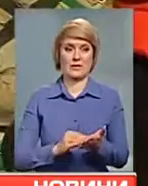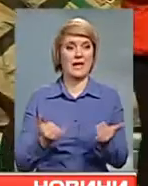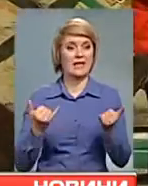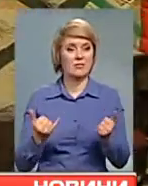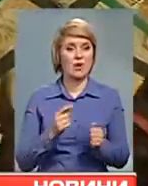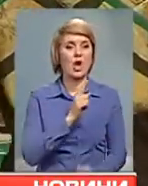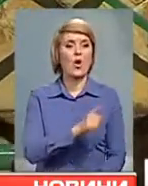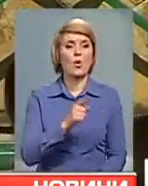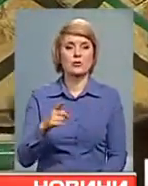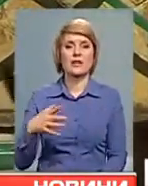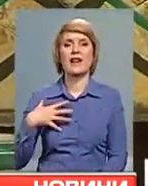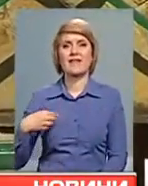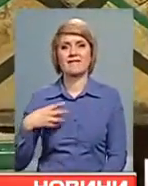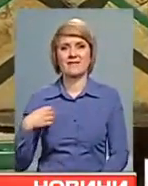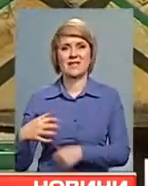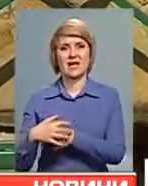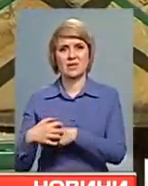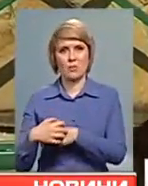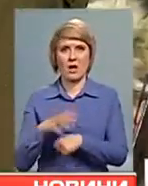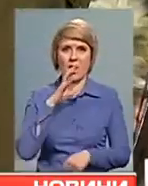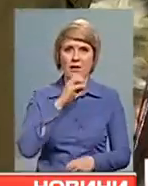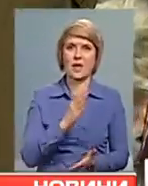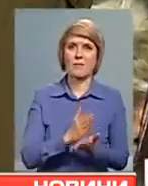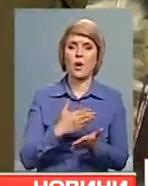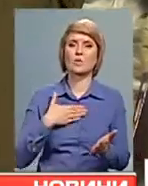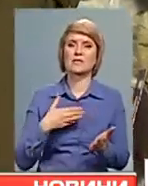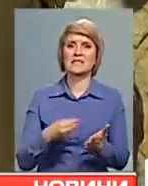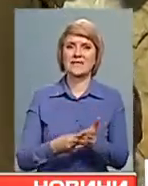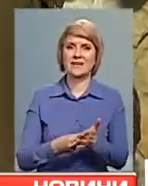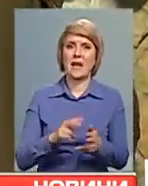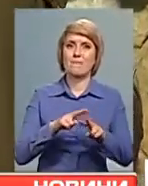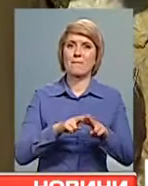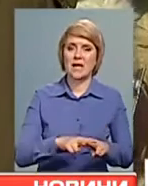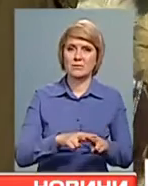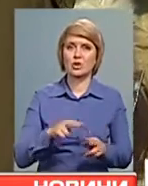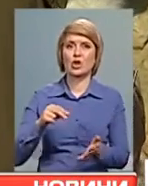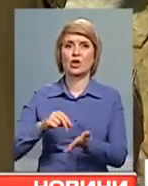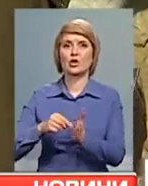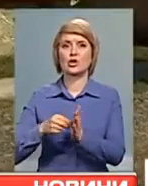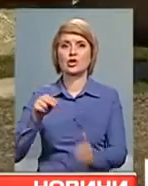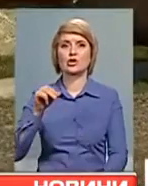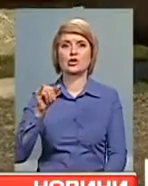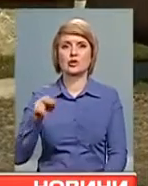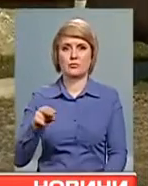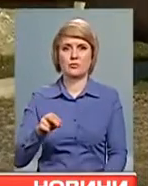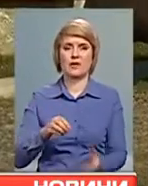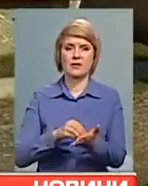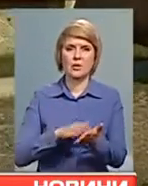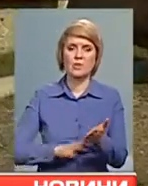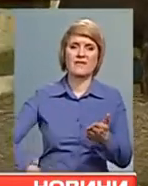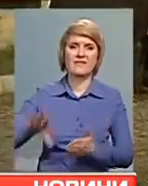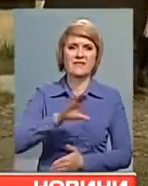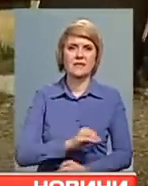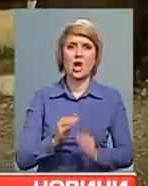Відтепер кожна львівська собака або кіт матимуть свій паспорт і чіп. За рішенням міськвиконкому обов'язковій реєстрації підлягають усі домашні тварини